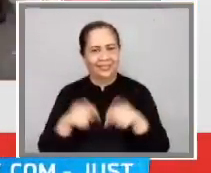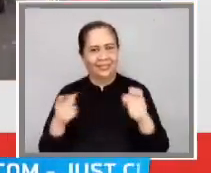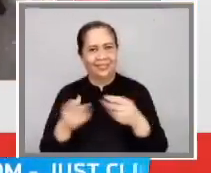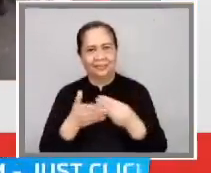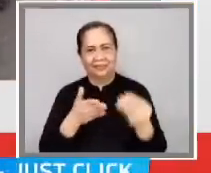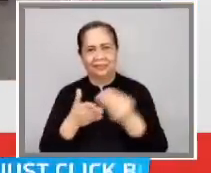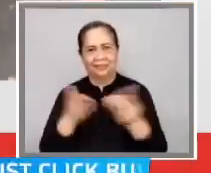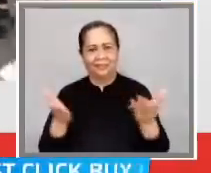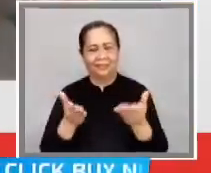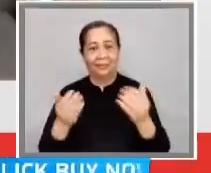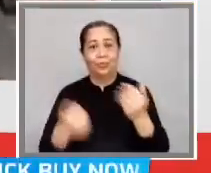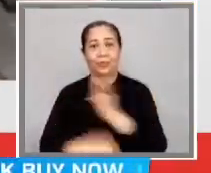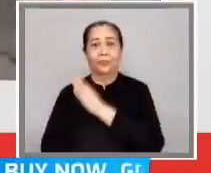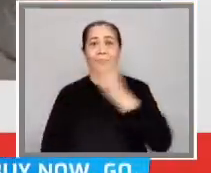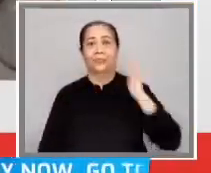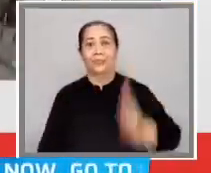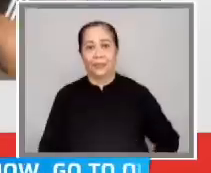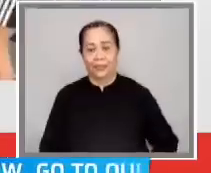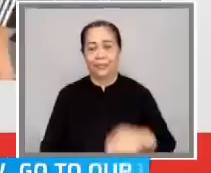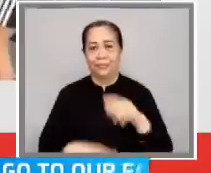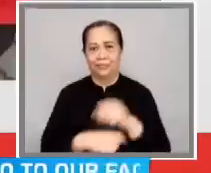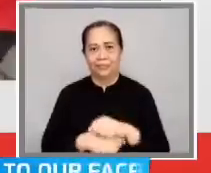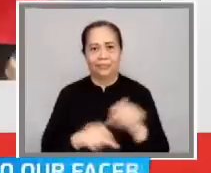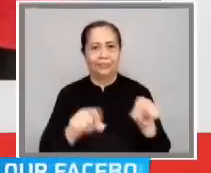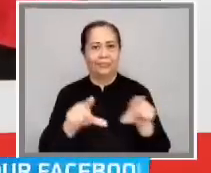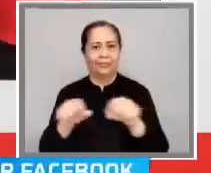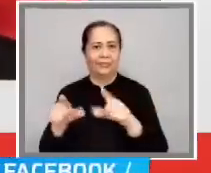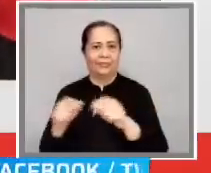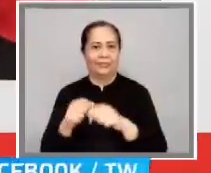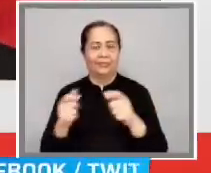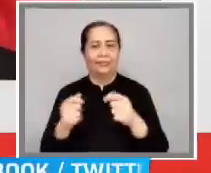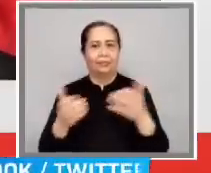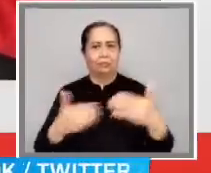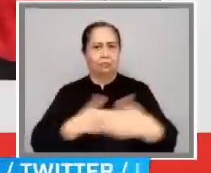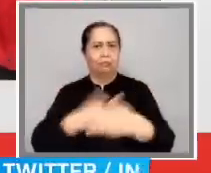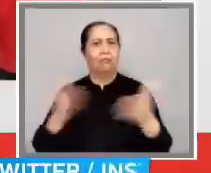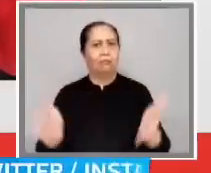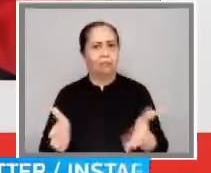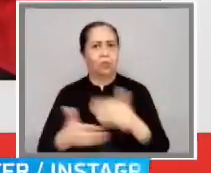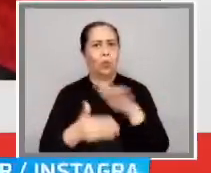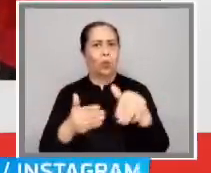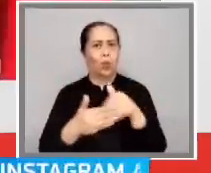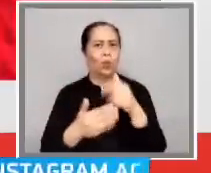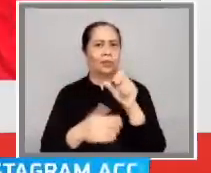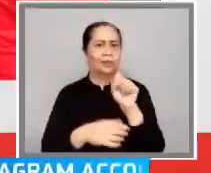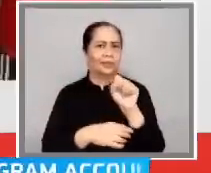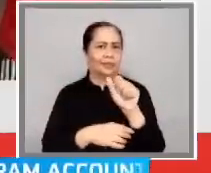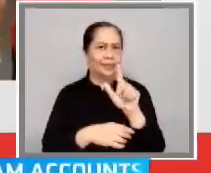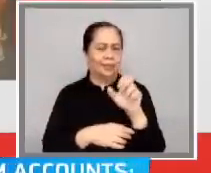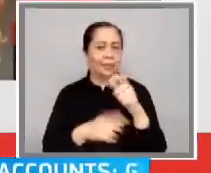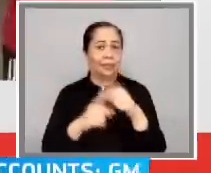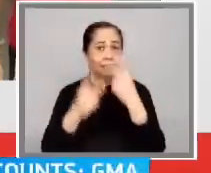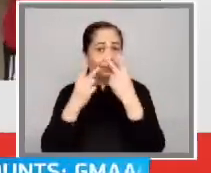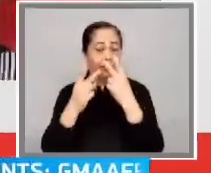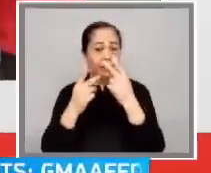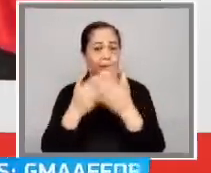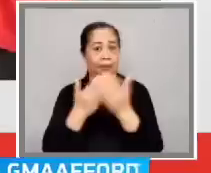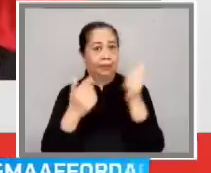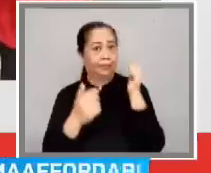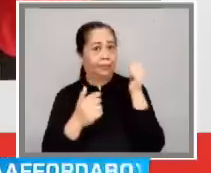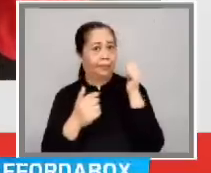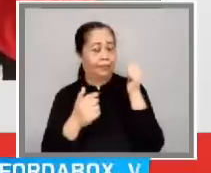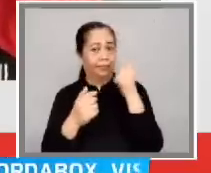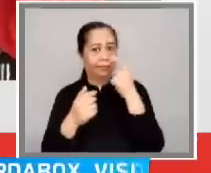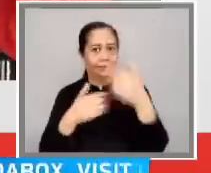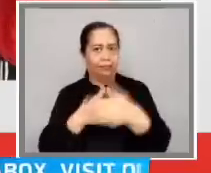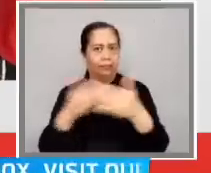ngayon sa Binondo, Manila. Ito actually, Rafi, yung mga bentahan ng mga kahon-kahon o wholesale kung tawagin. Sana kikita ninyo, Rafi, sa ating likuran